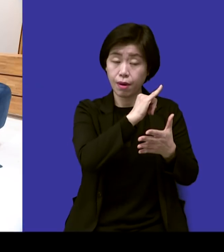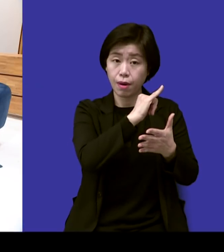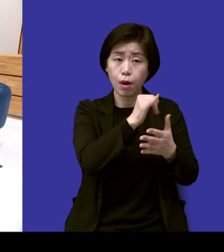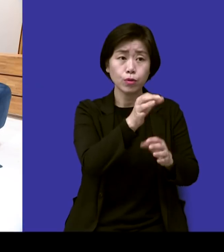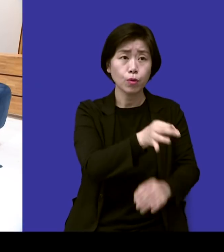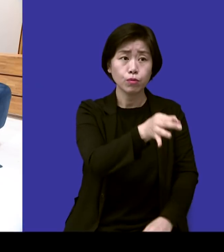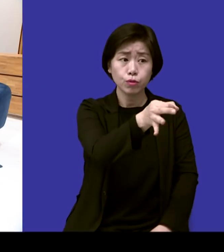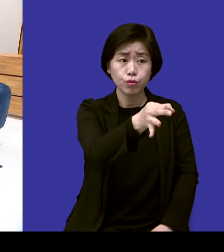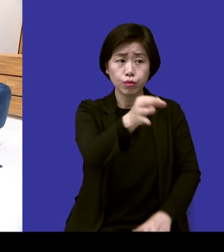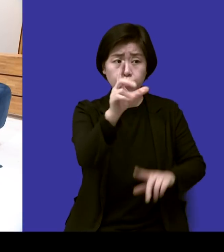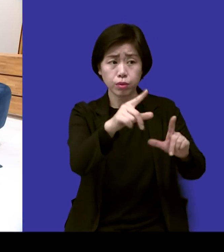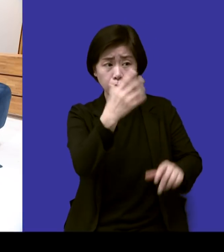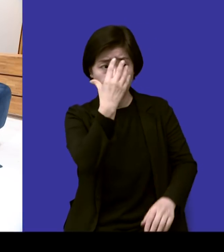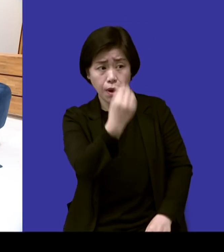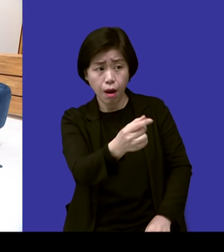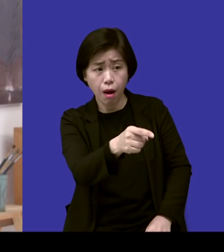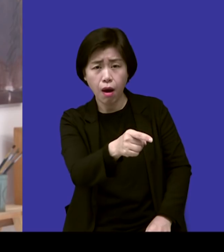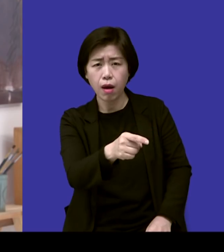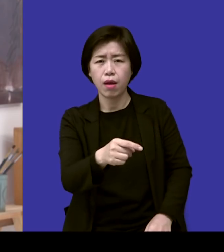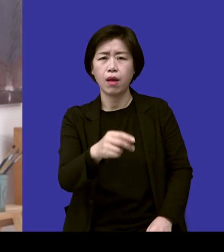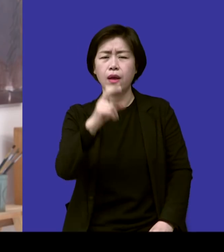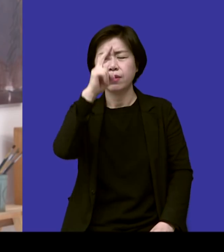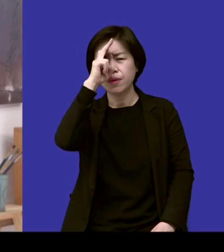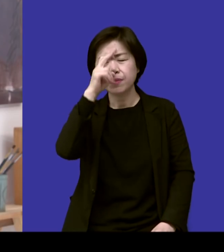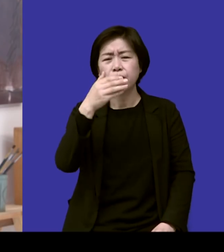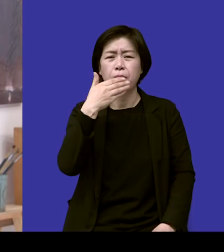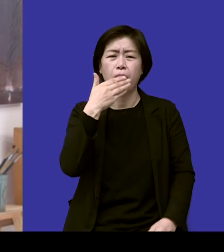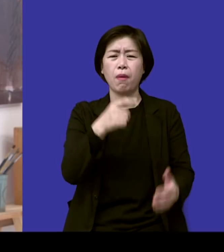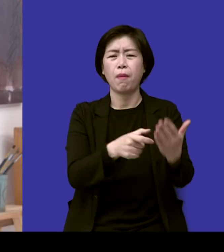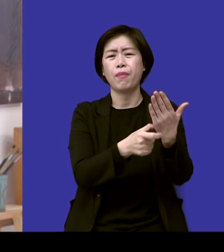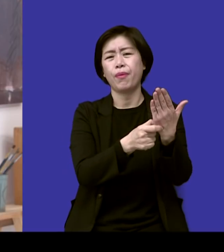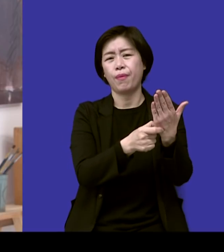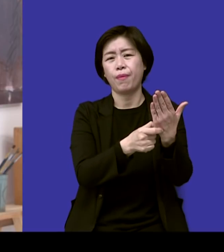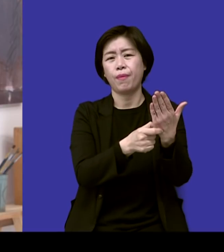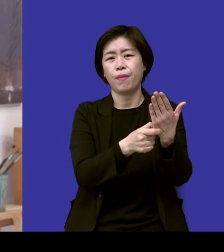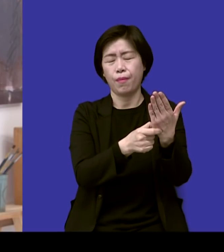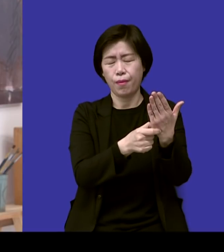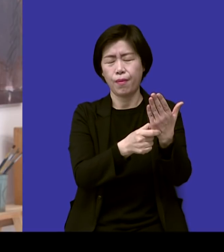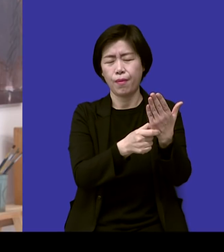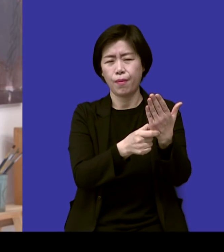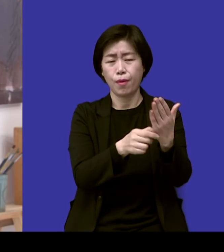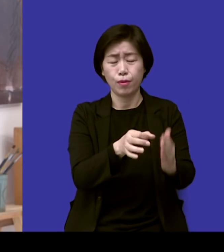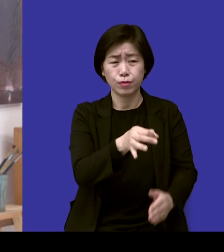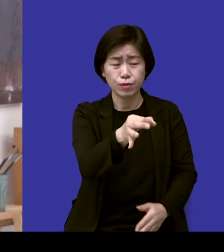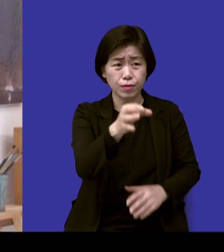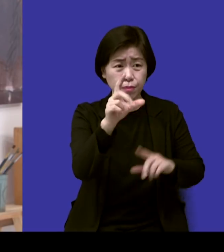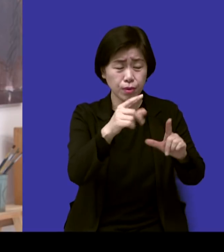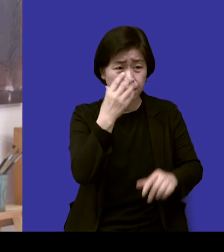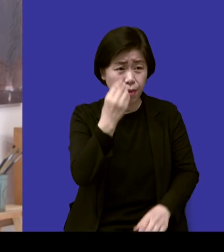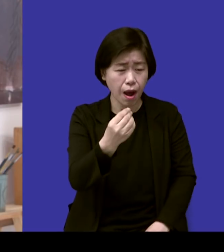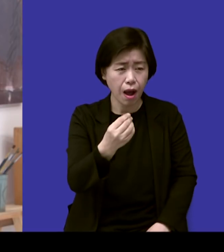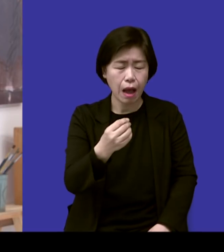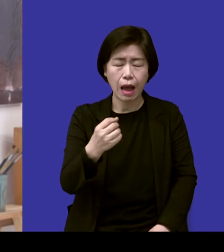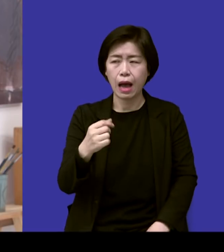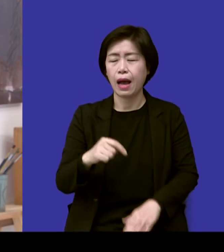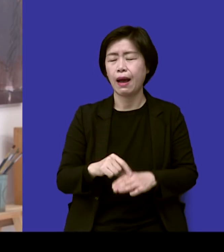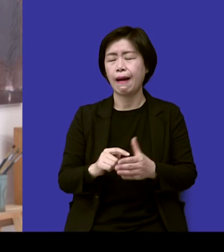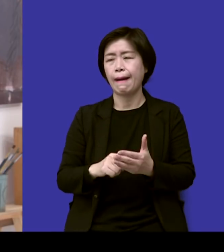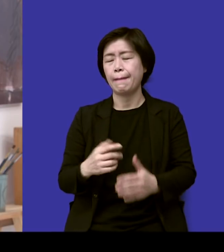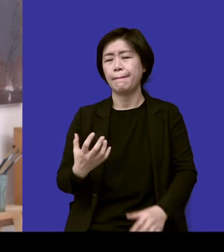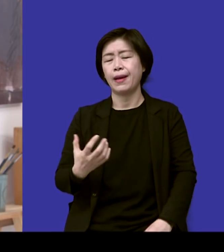내더라고요. 그걸 모았나 보다. 누나가 병원에 이제 점심을 안 먹고 식권을 모아가지고 그걸로 결제하는 거를